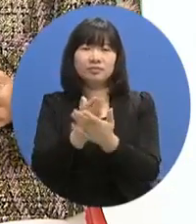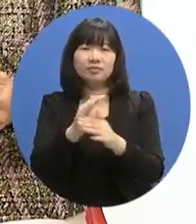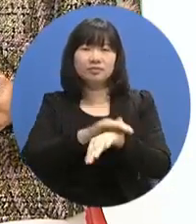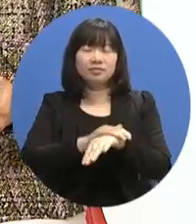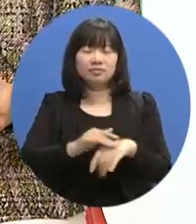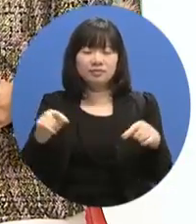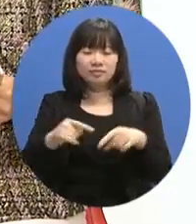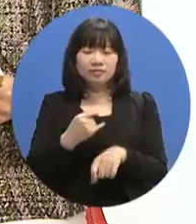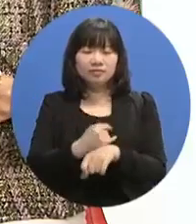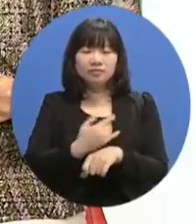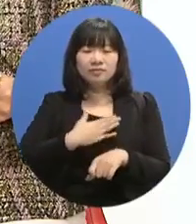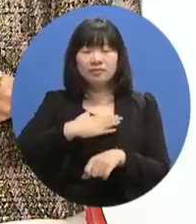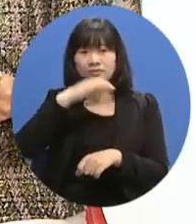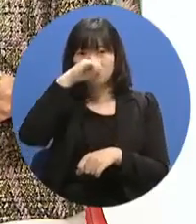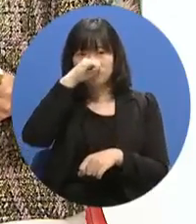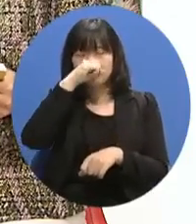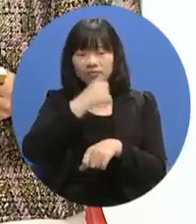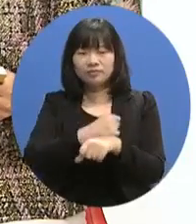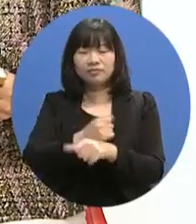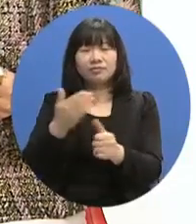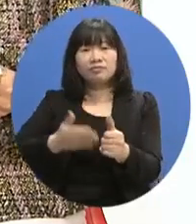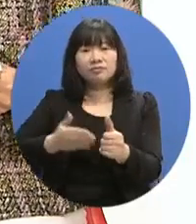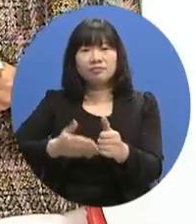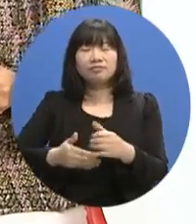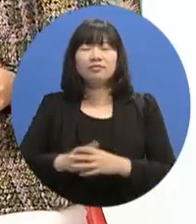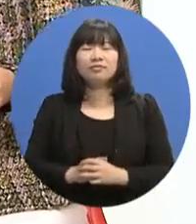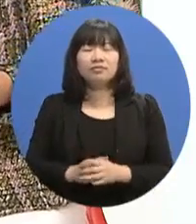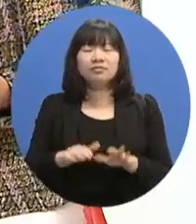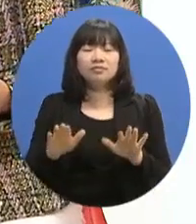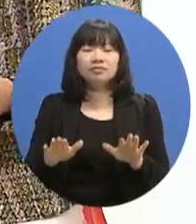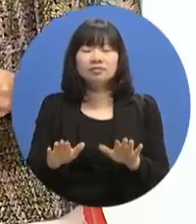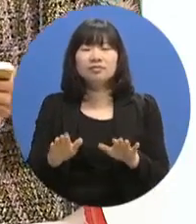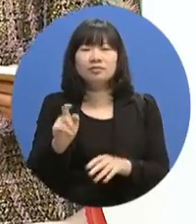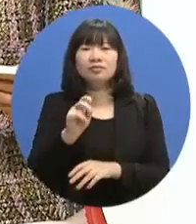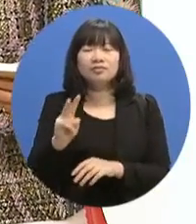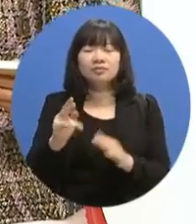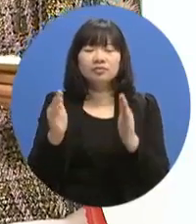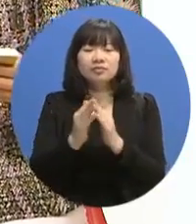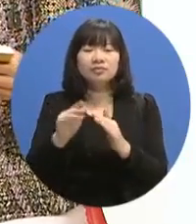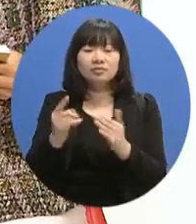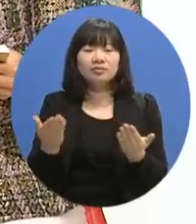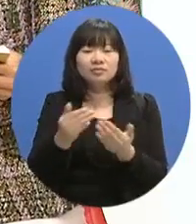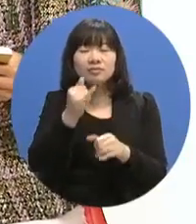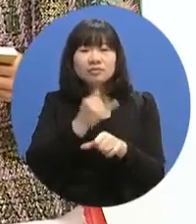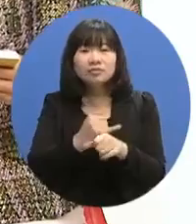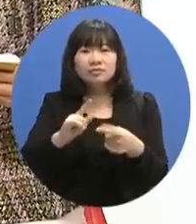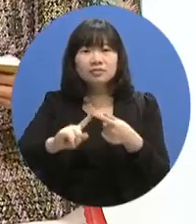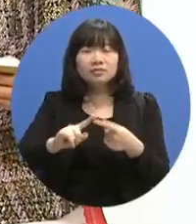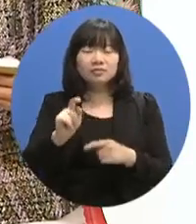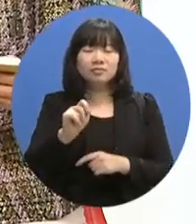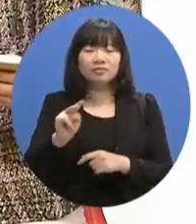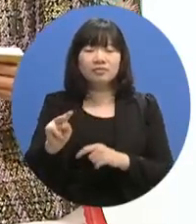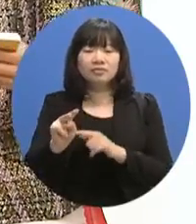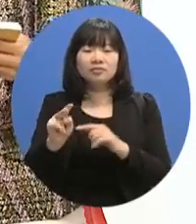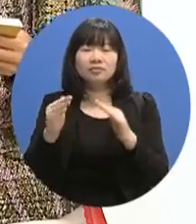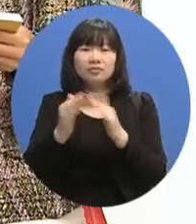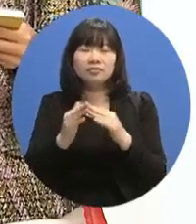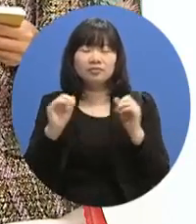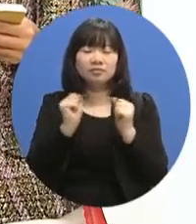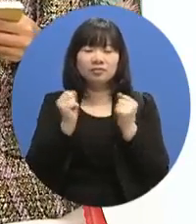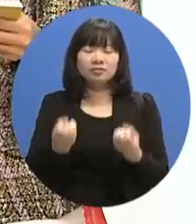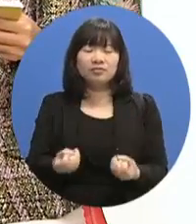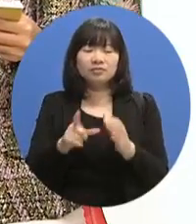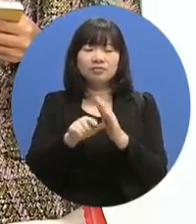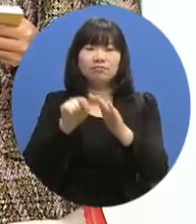잘 협의해서 기분 좋게 네, 하시기 바랍니다. 네. 자, 이번에는 또 고야네 집에 어떤 일이 있었을까요? 고야네가 겨울